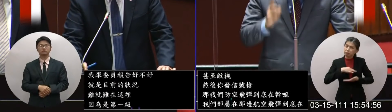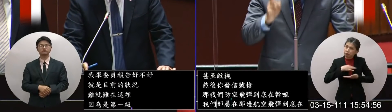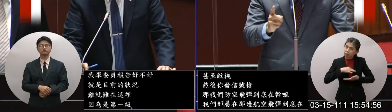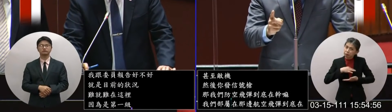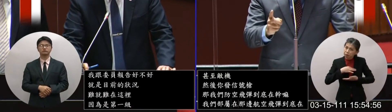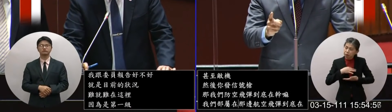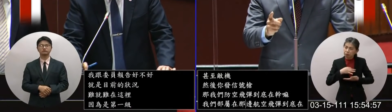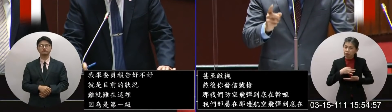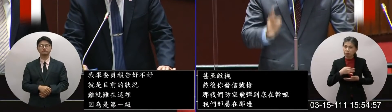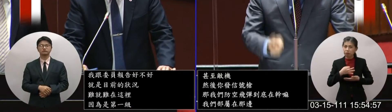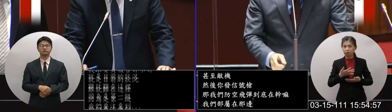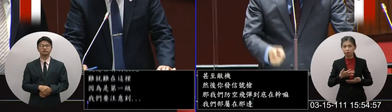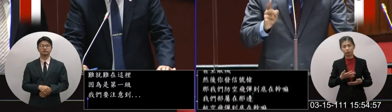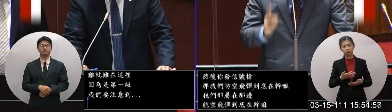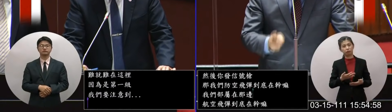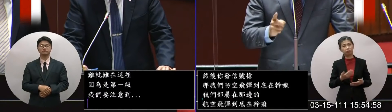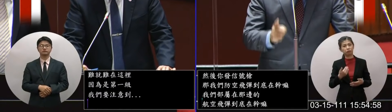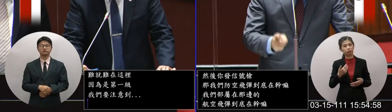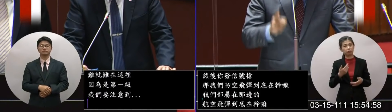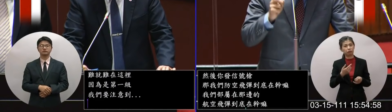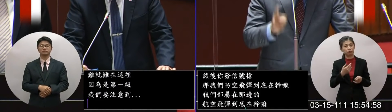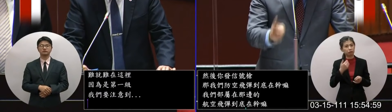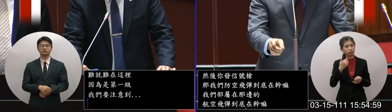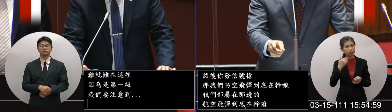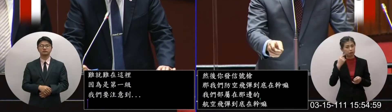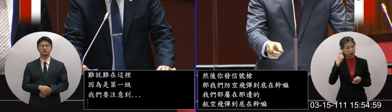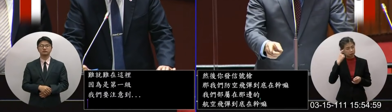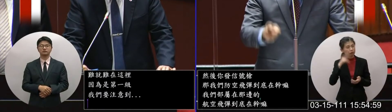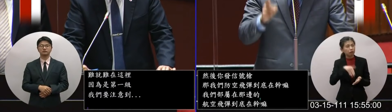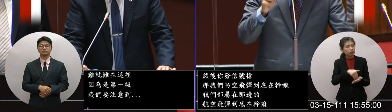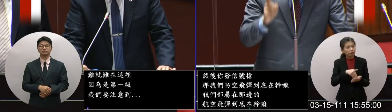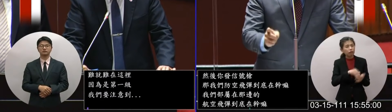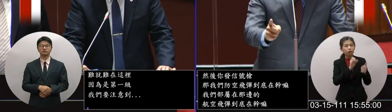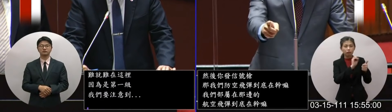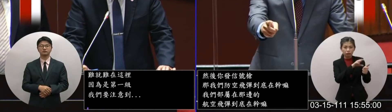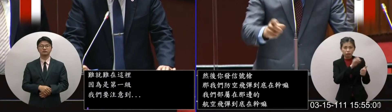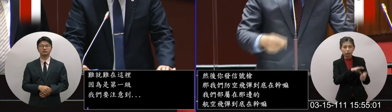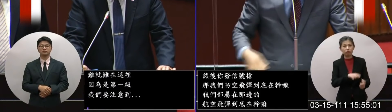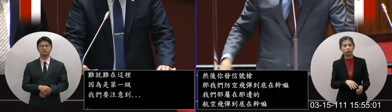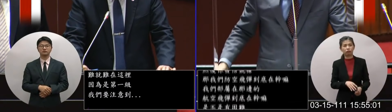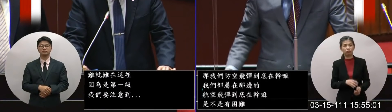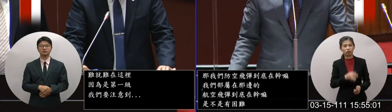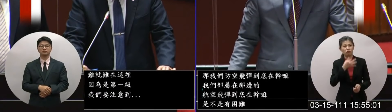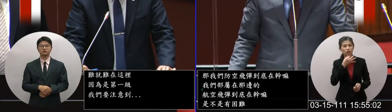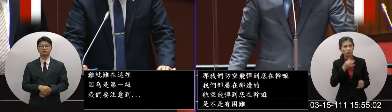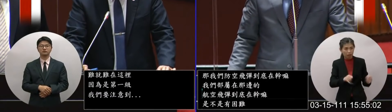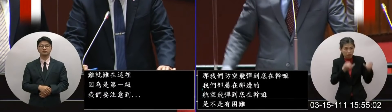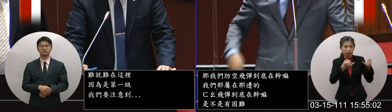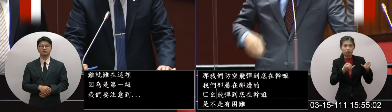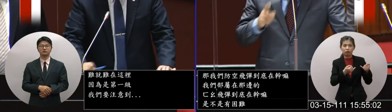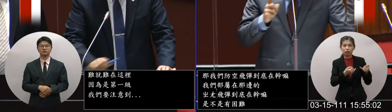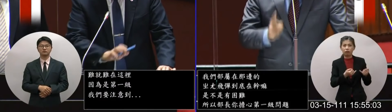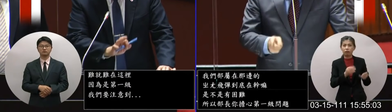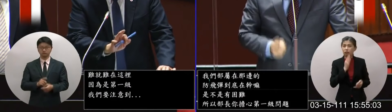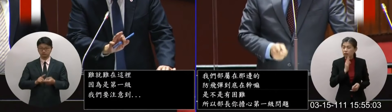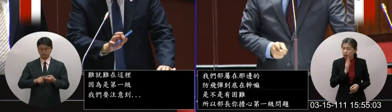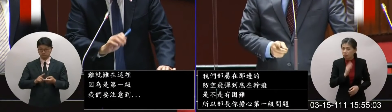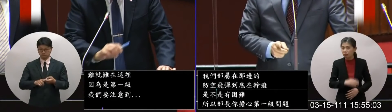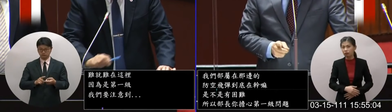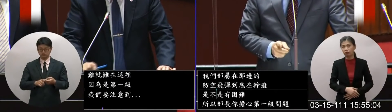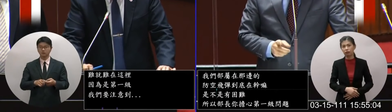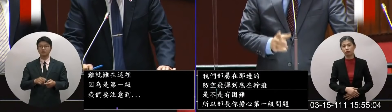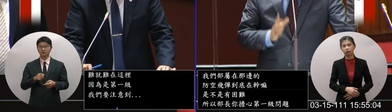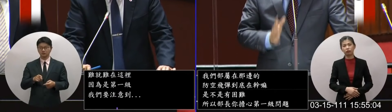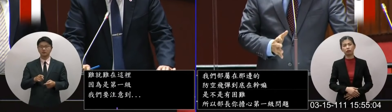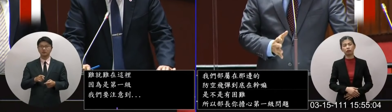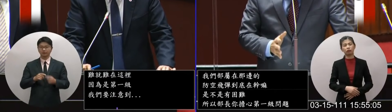是说第一级的问题，也就是说你想要做柔性警告，你想避免擦枪走火嘛？是不是？ 没有。 如果是这样